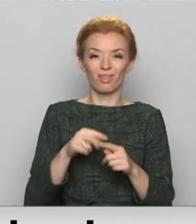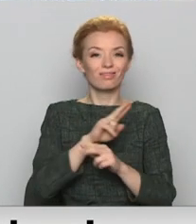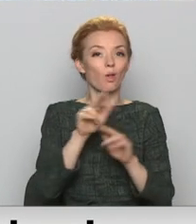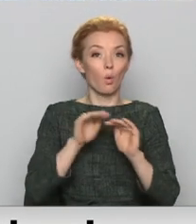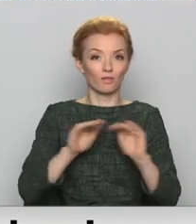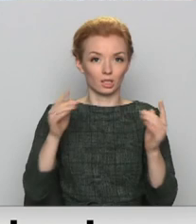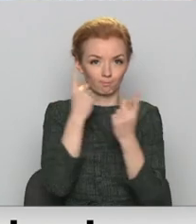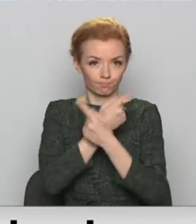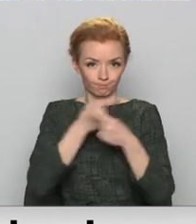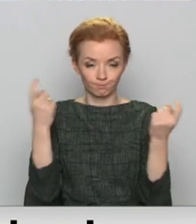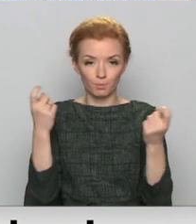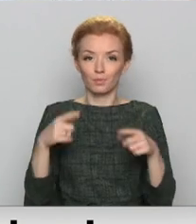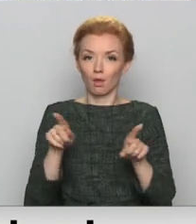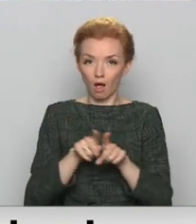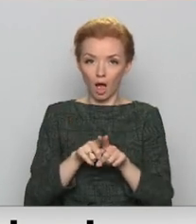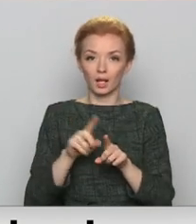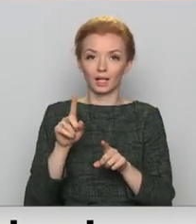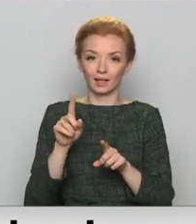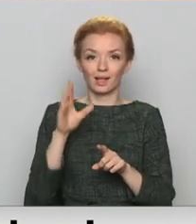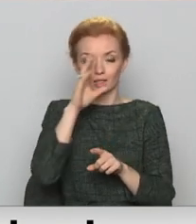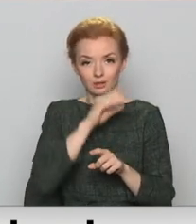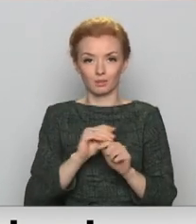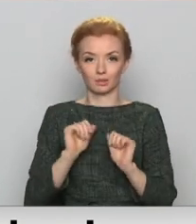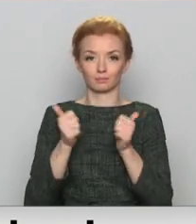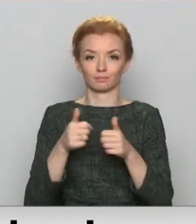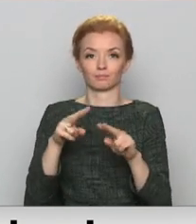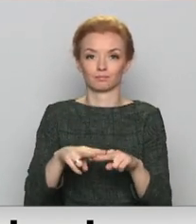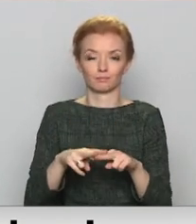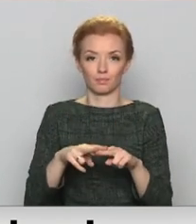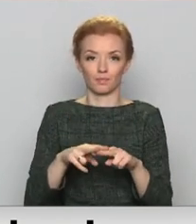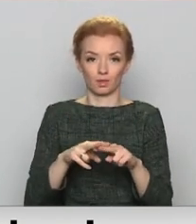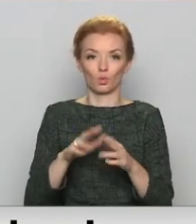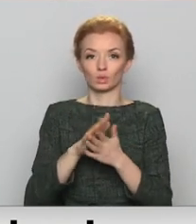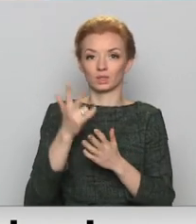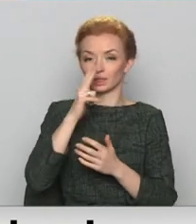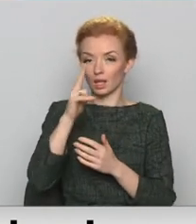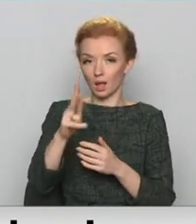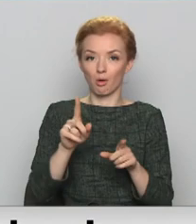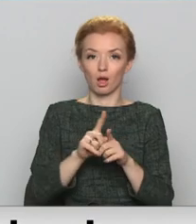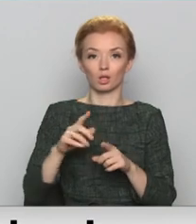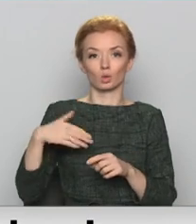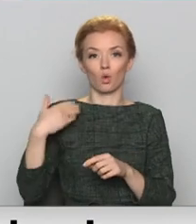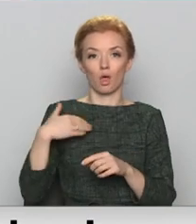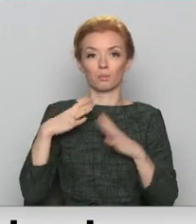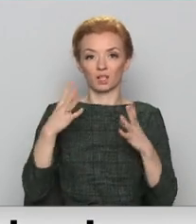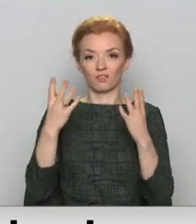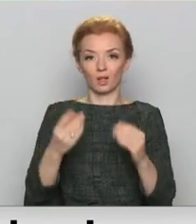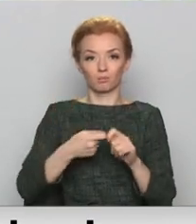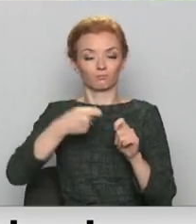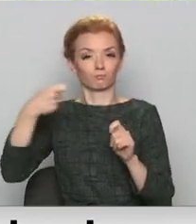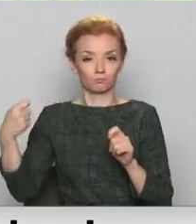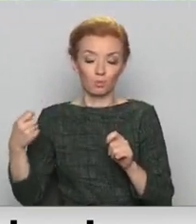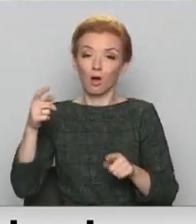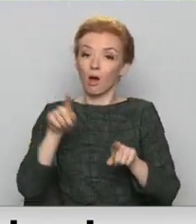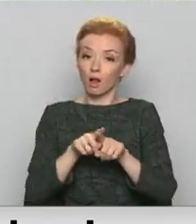informāciju tika vērtēta gan tā dēvētā lockdown ieviešanas trīs nedēļām un skolēnu brīvlaika pagarināšana, gan arī tika vērtēta iespēja